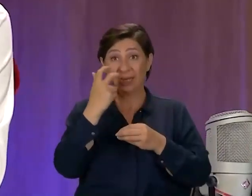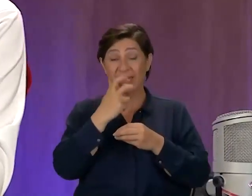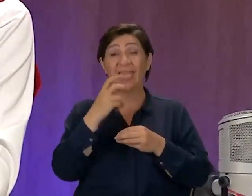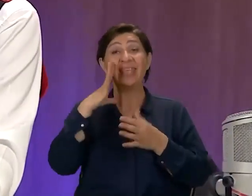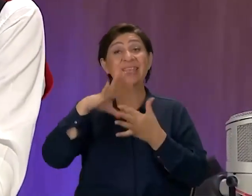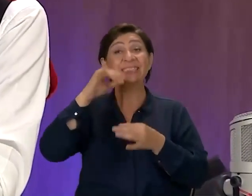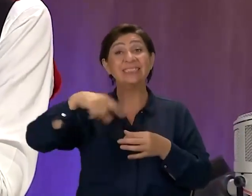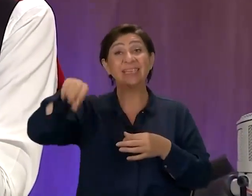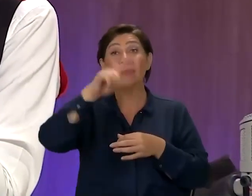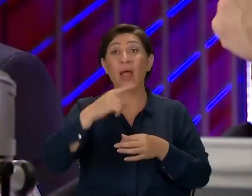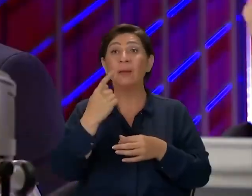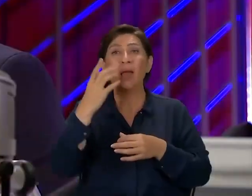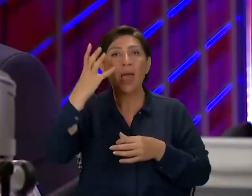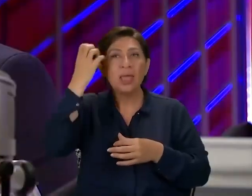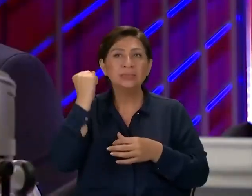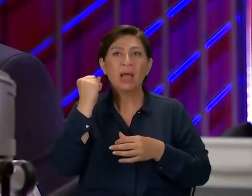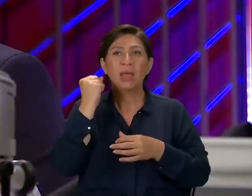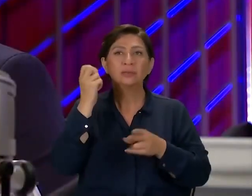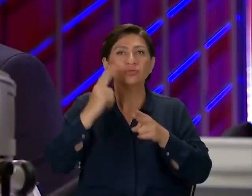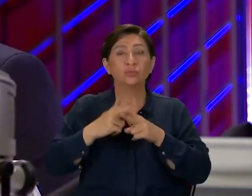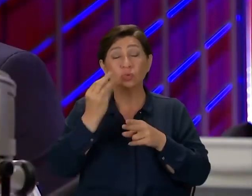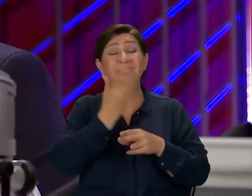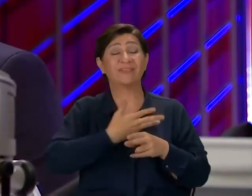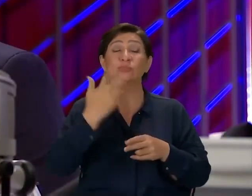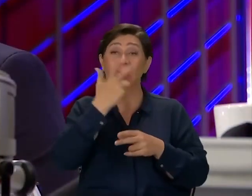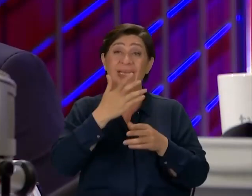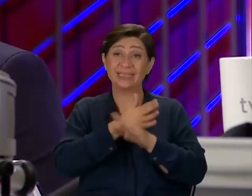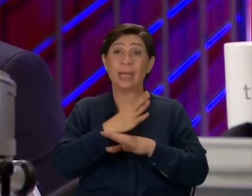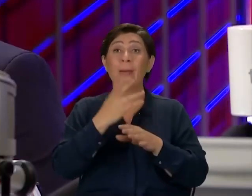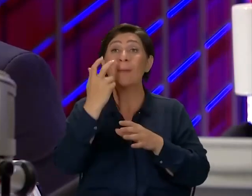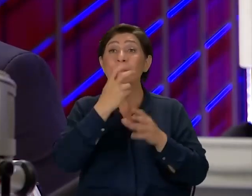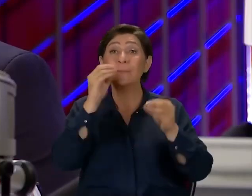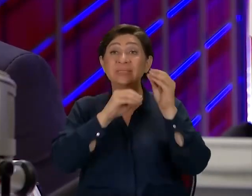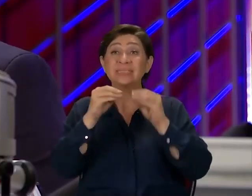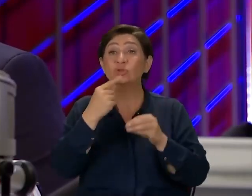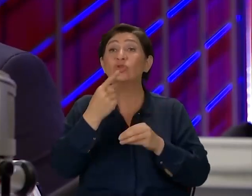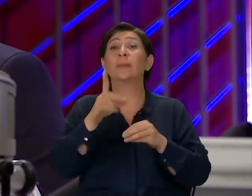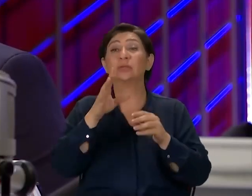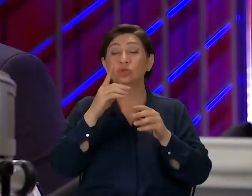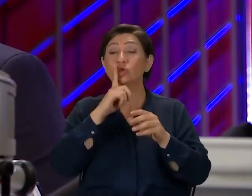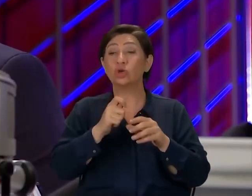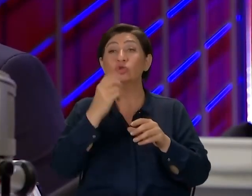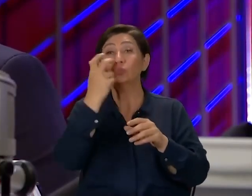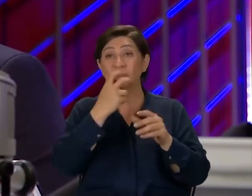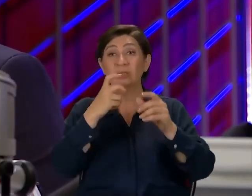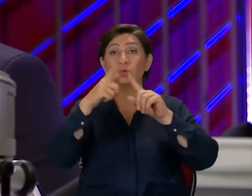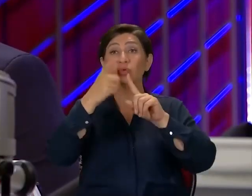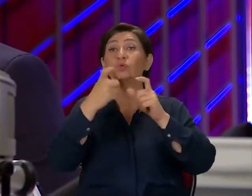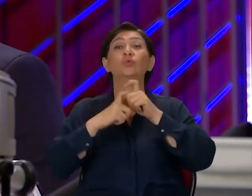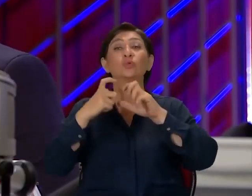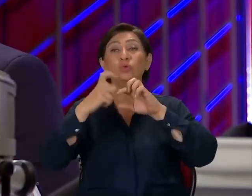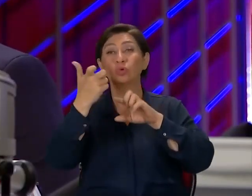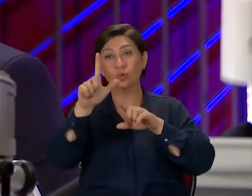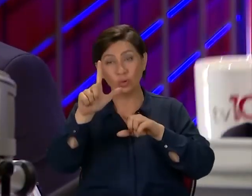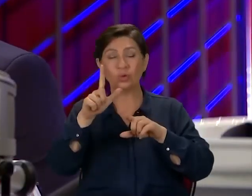seviyorum. İnsanların diline takıldı. Çok sevdiğim bir şarkı gerçekten. Yani bestecisini anmadan edemeyeceğim. Söz müzik Turul Cerrahoğlu'dur.